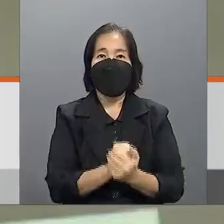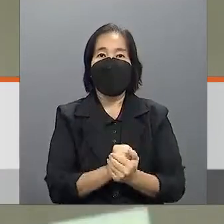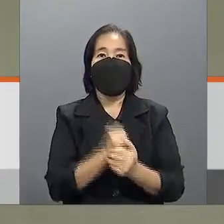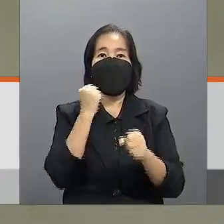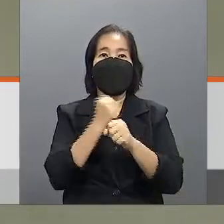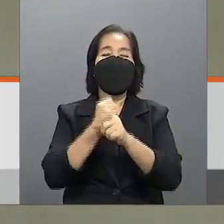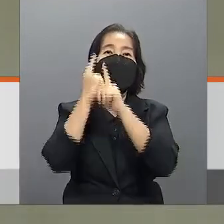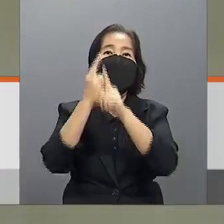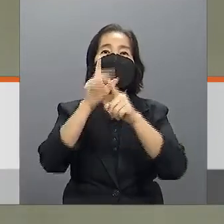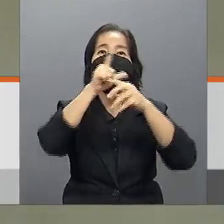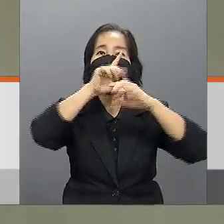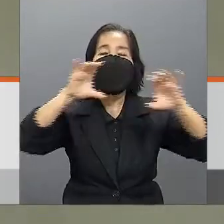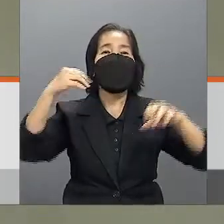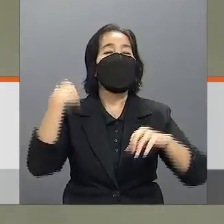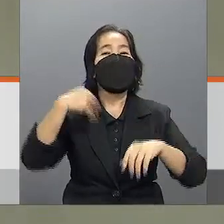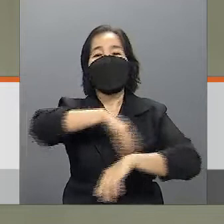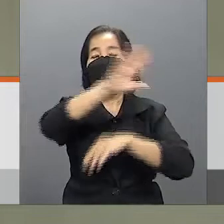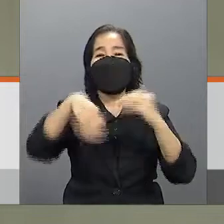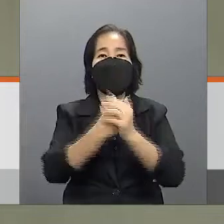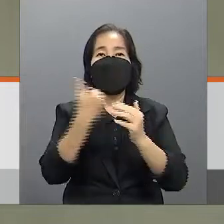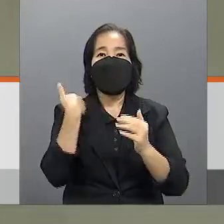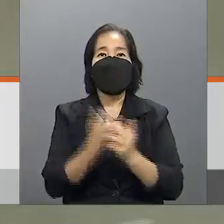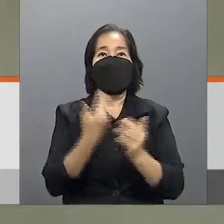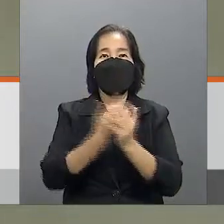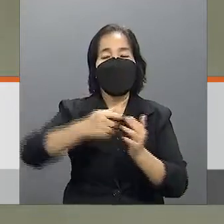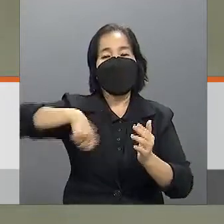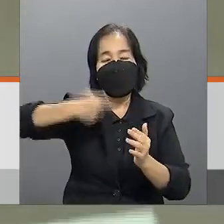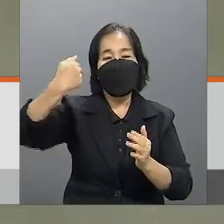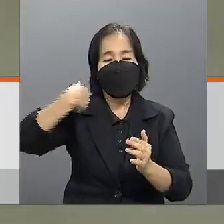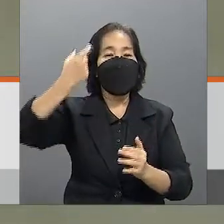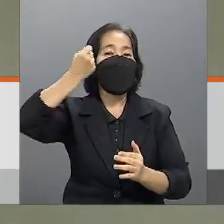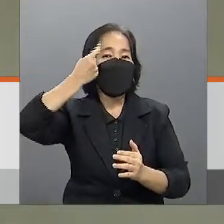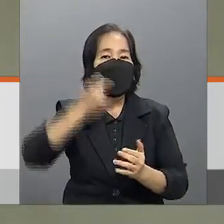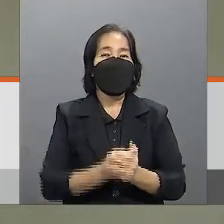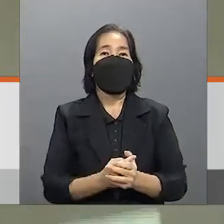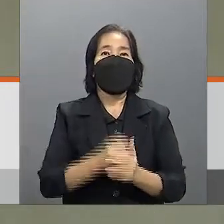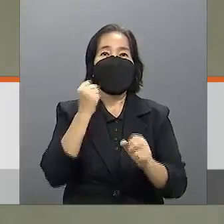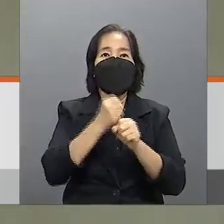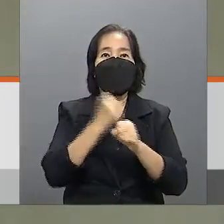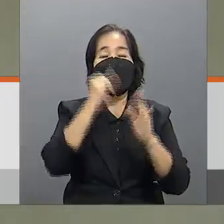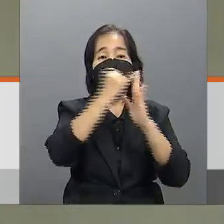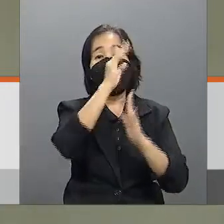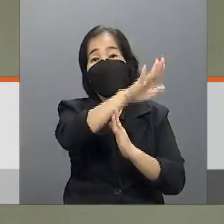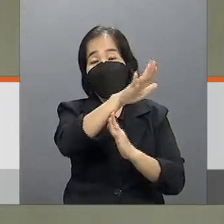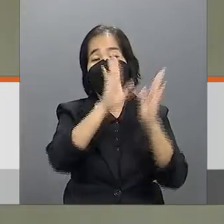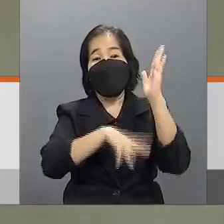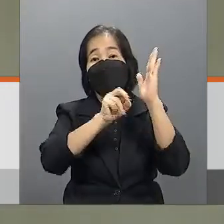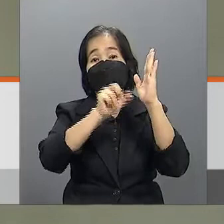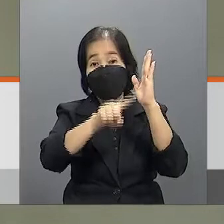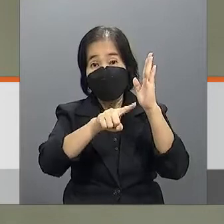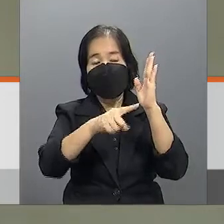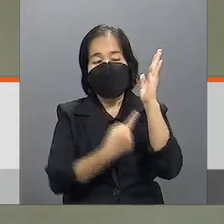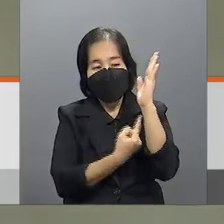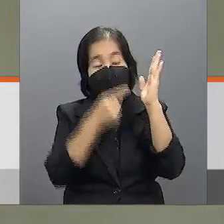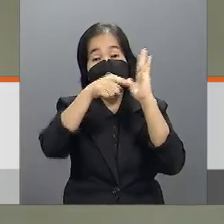อย่างอะค่ะก็คือมีค่าใช้จ่ายเพิ่มขึ้นอย่างเราจะเข้ามาในจังหวัดเขาอะค่ะเราก็ต้องตรวจโควิดกักตัวตั